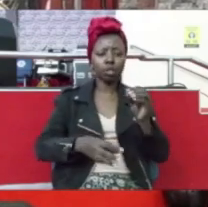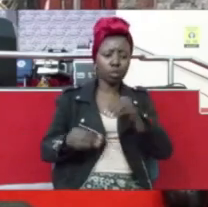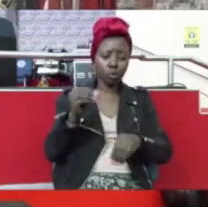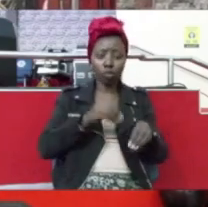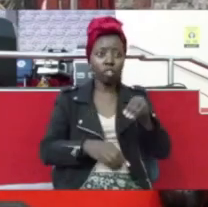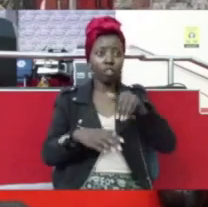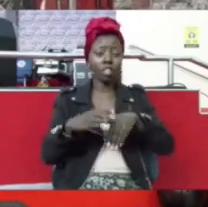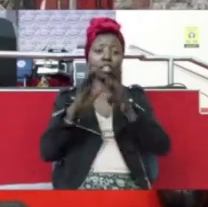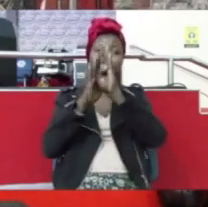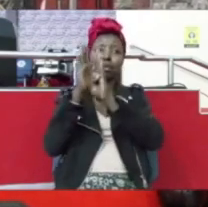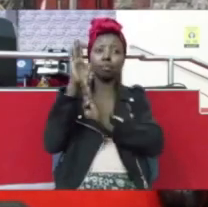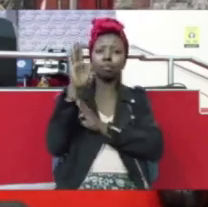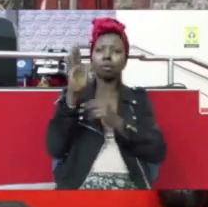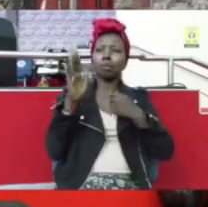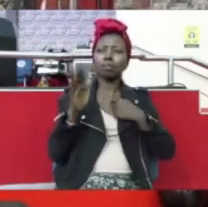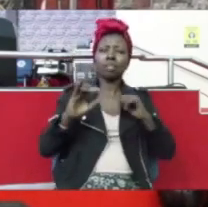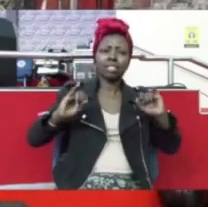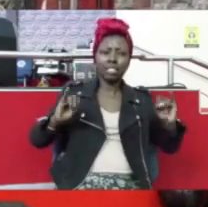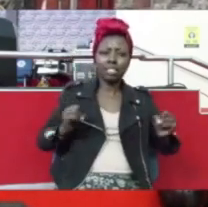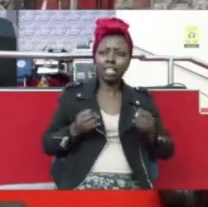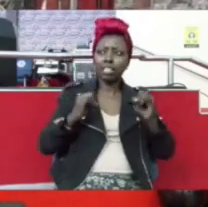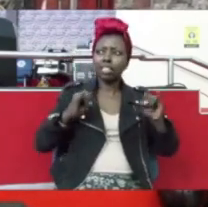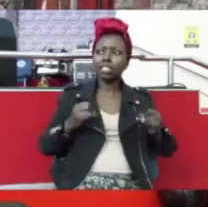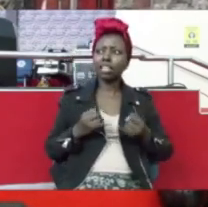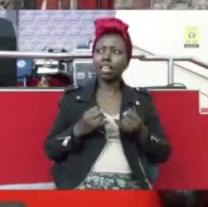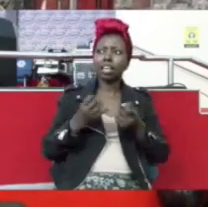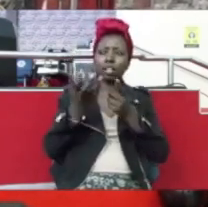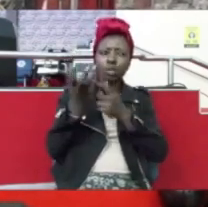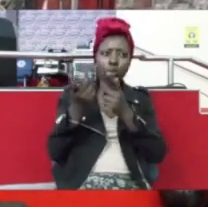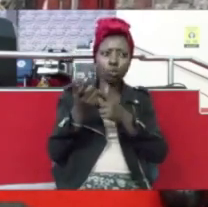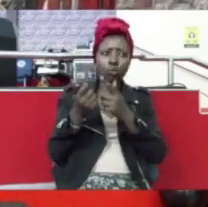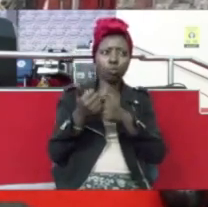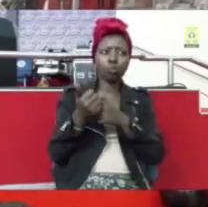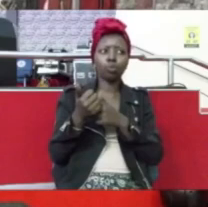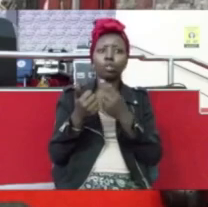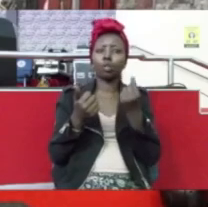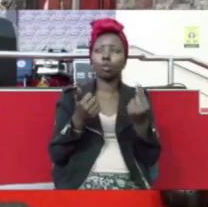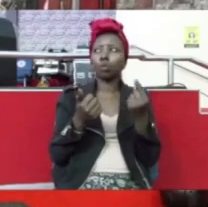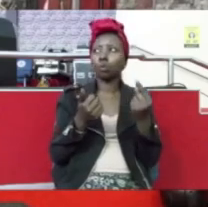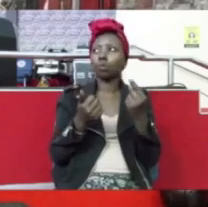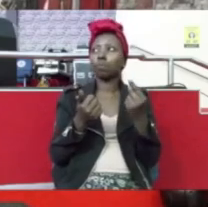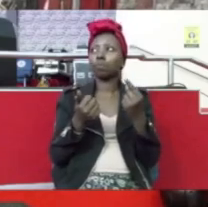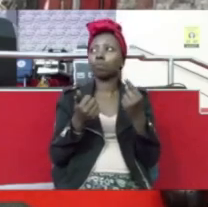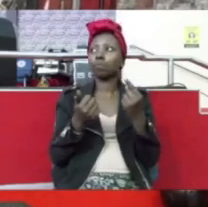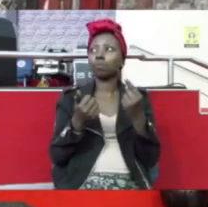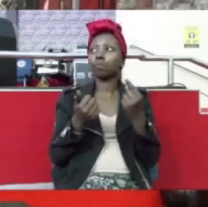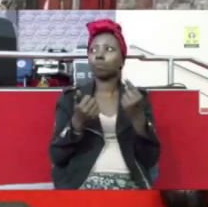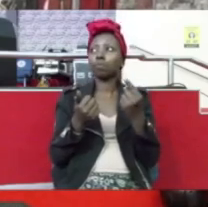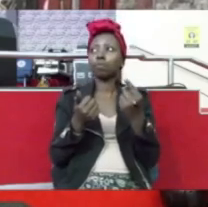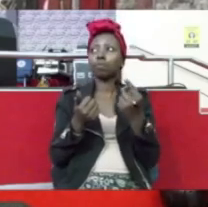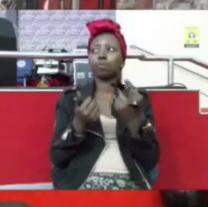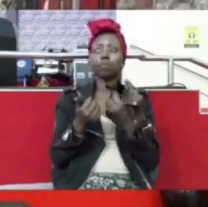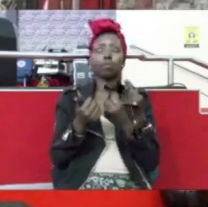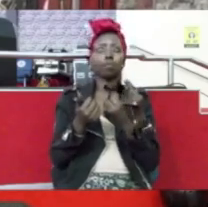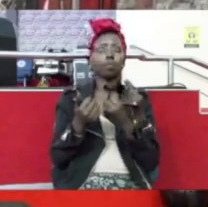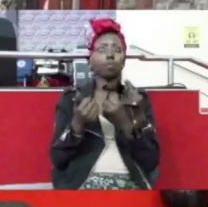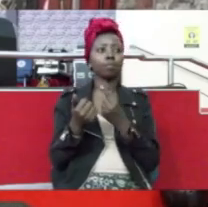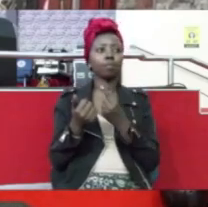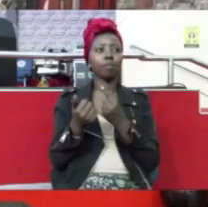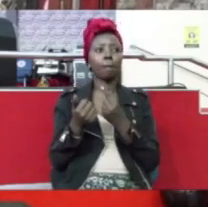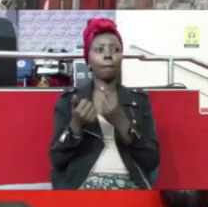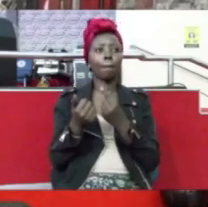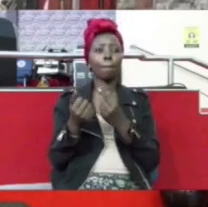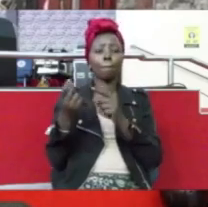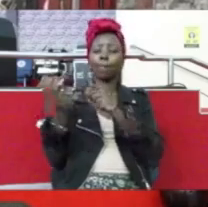I'll attempt to just handle a few. Tunaweza tutataka kuangazia aina tofauti za utoaji. The first type